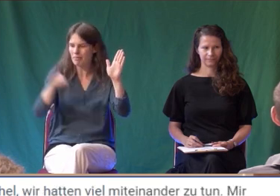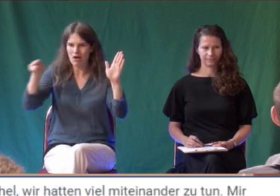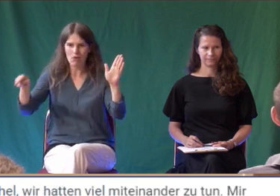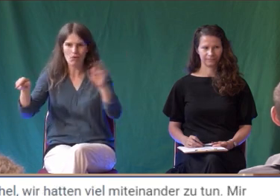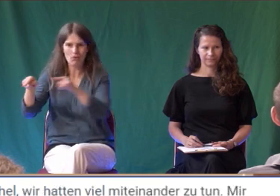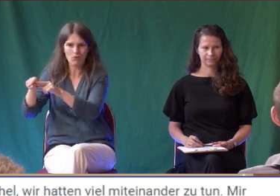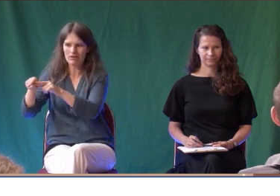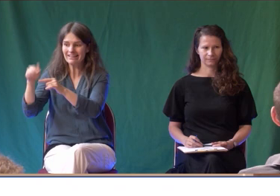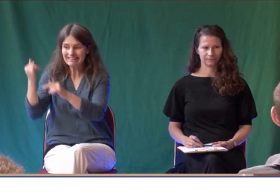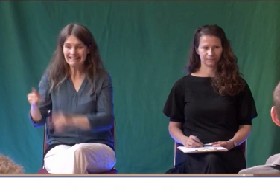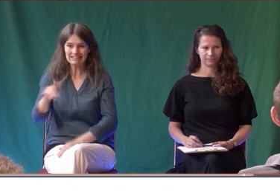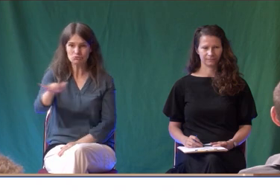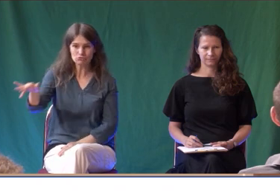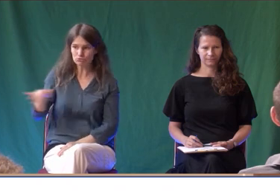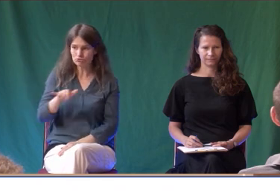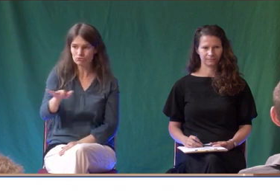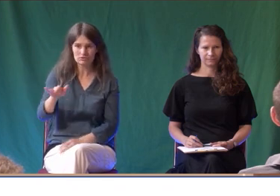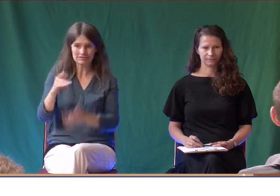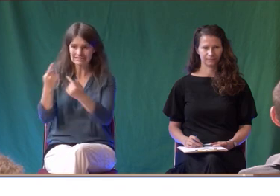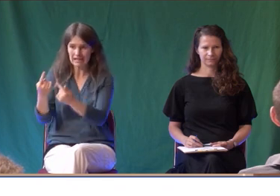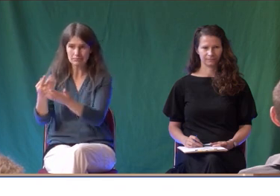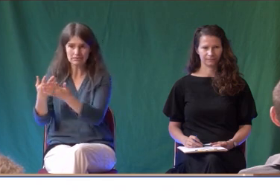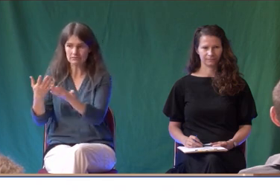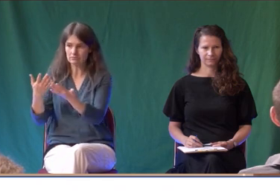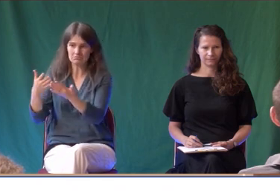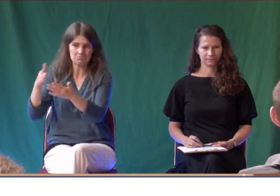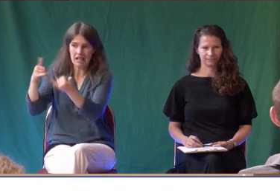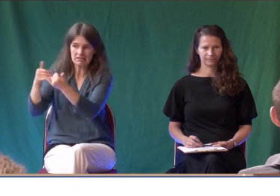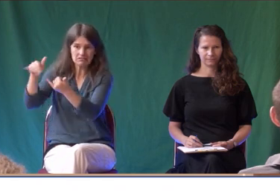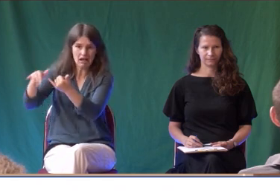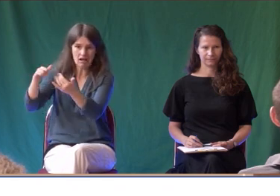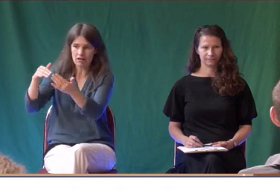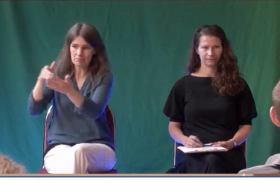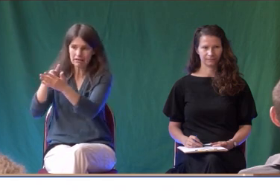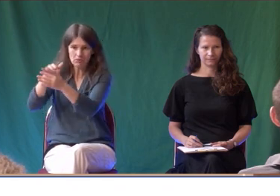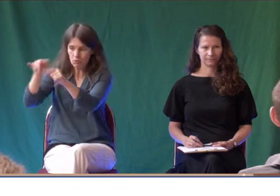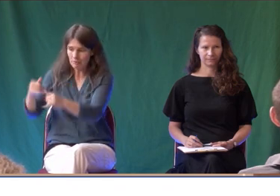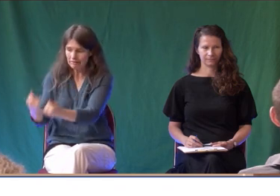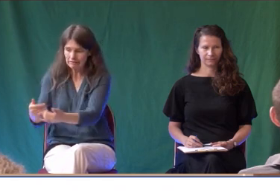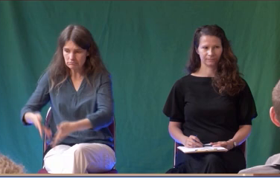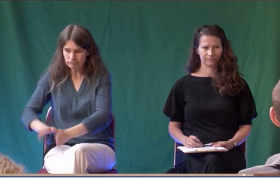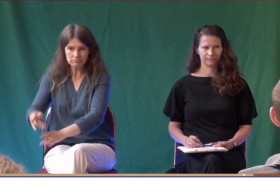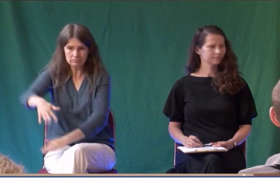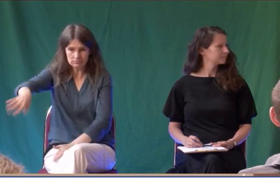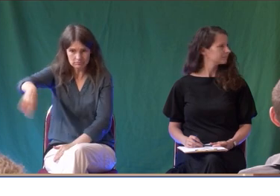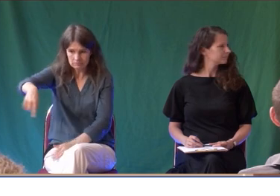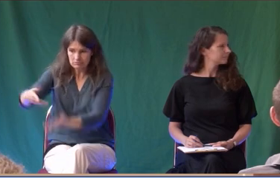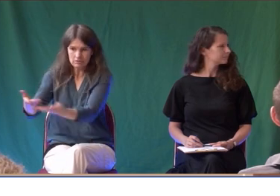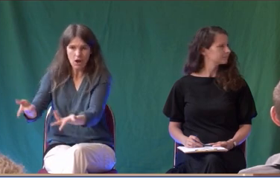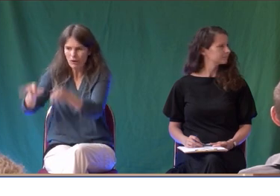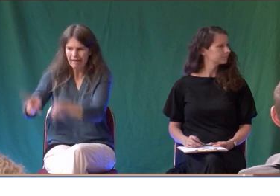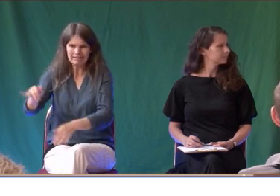sondern eben von den Kindern die in Familien mit Eltern mit Behinderung geboren werden dass diese Rechte eben auch